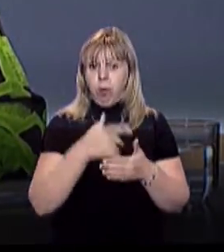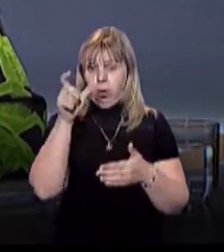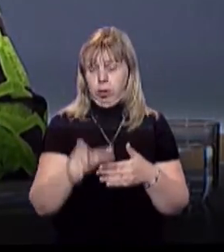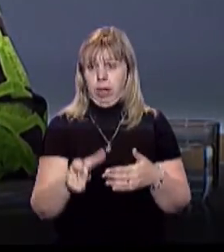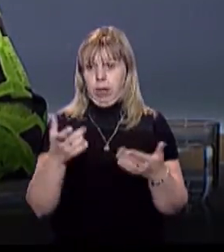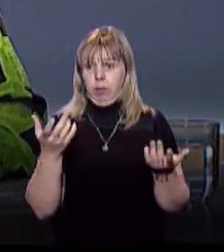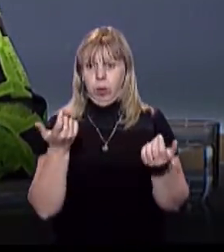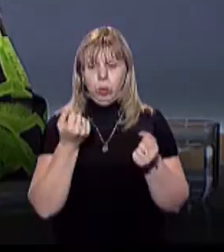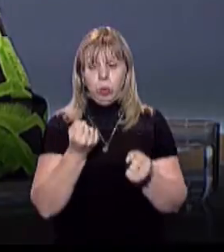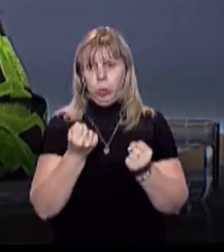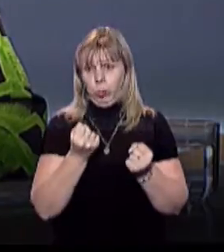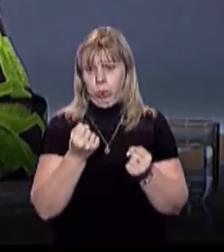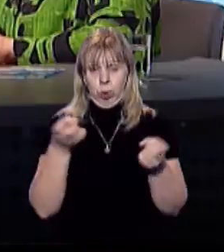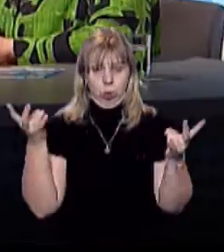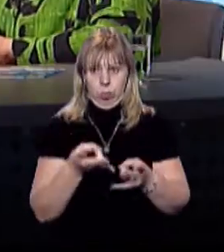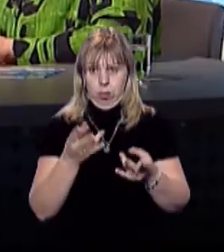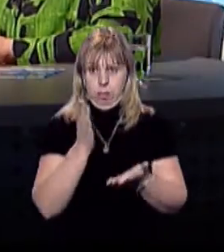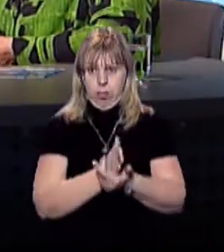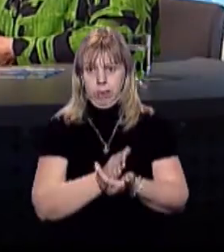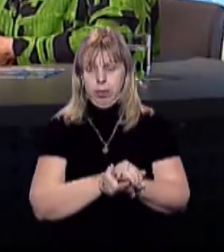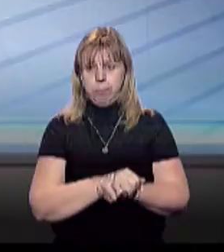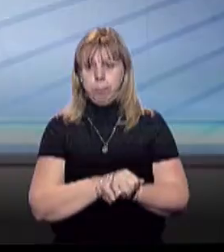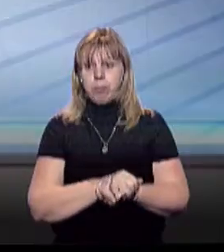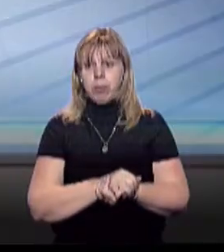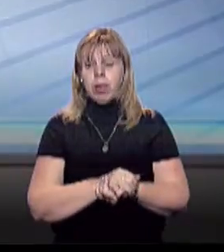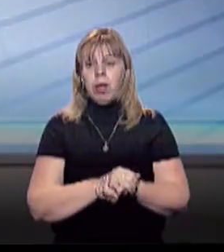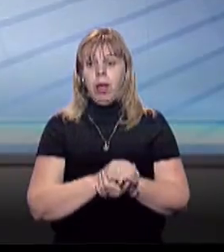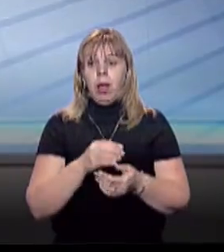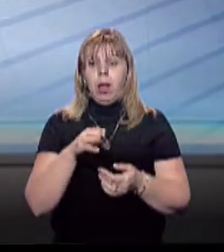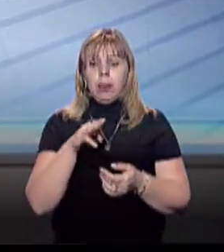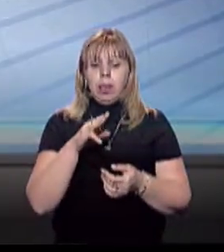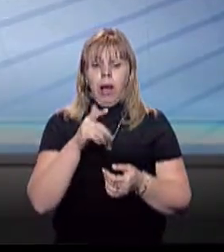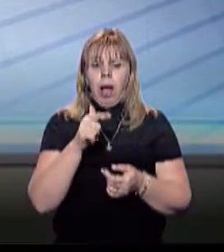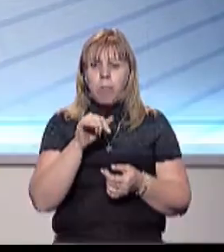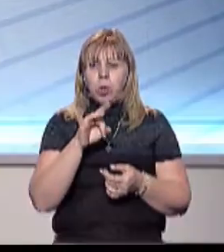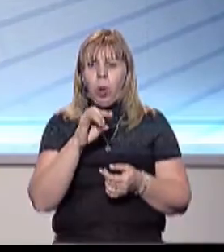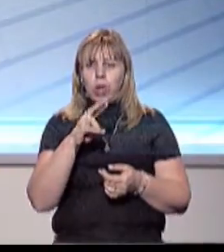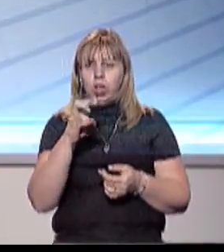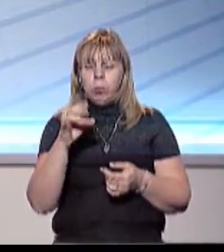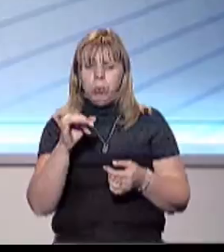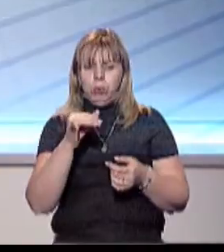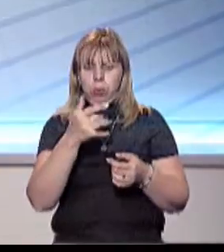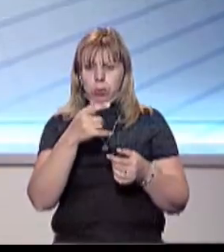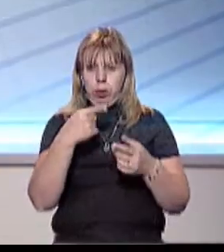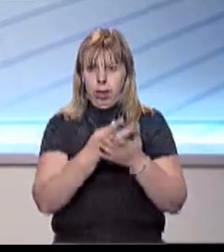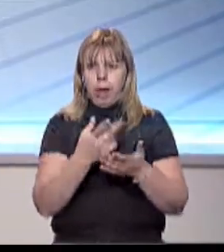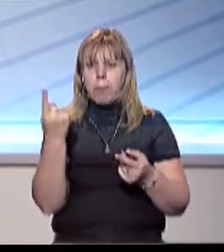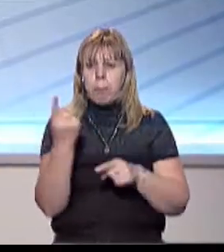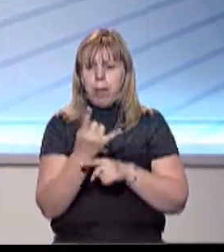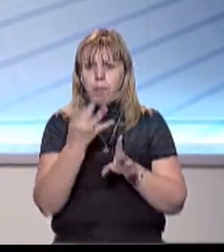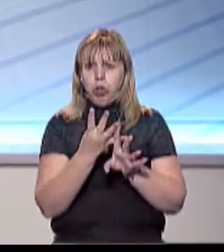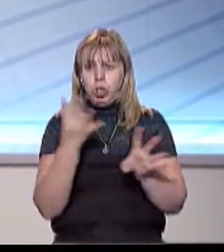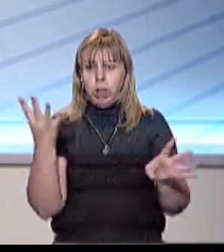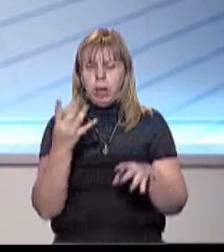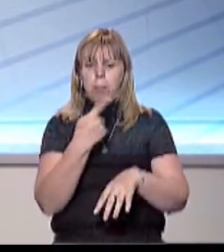дуже необхідно мати. В гематологічному відділенні Закарпатської обласної клінічної лікарні в першу